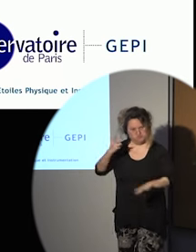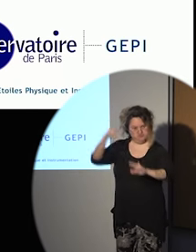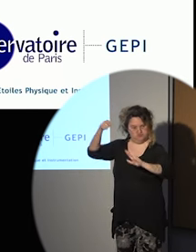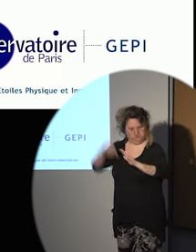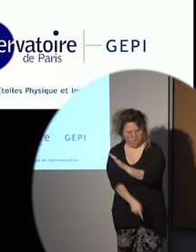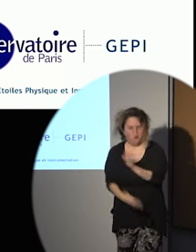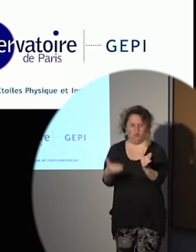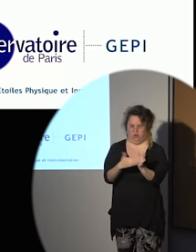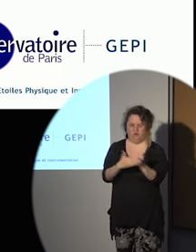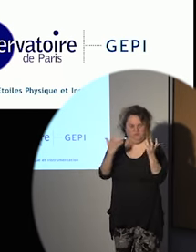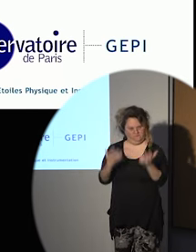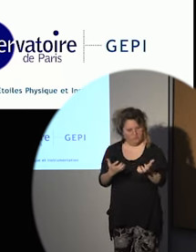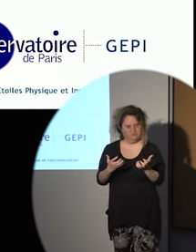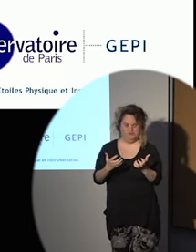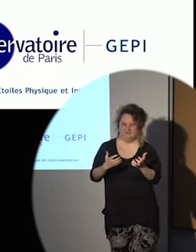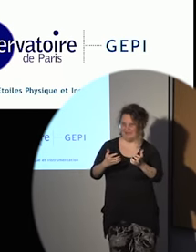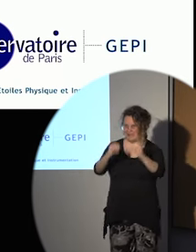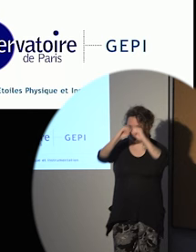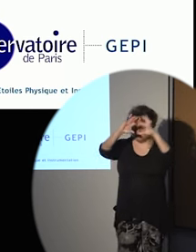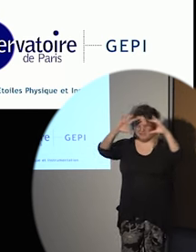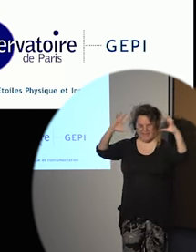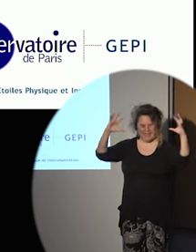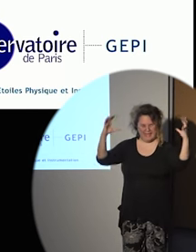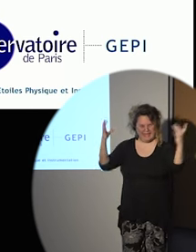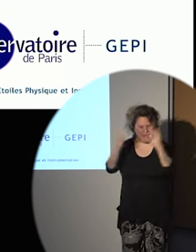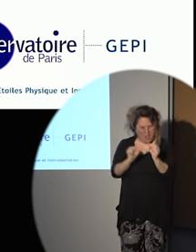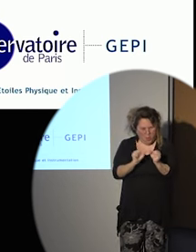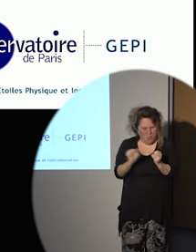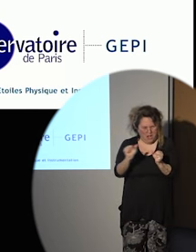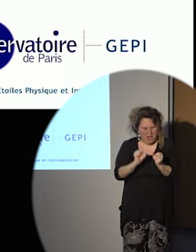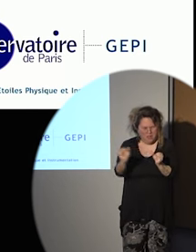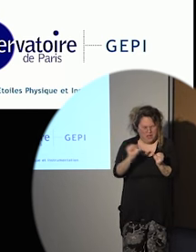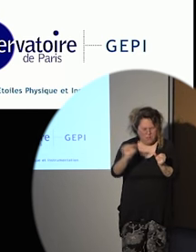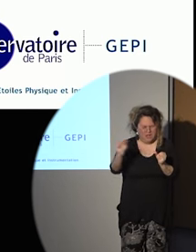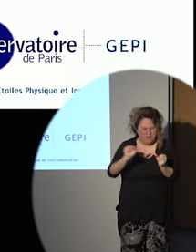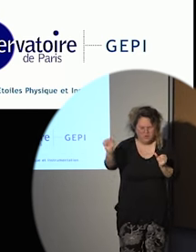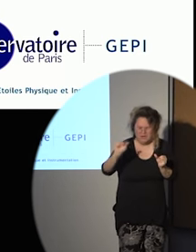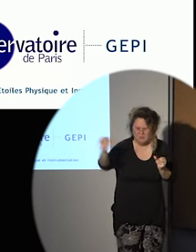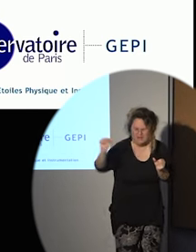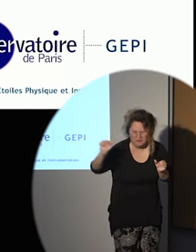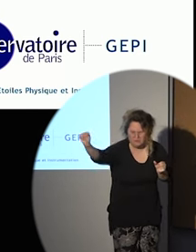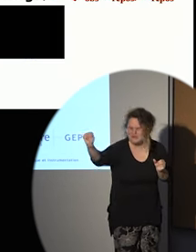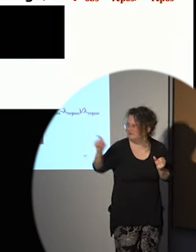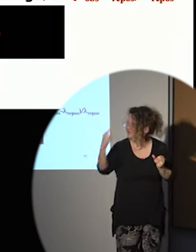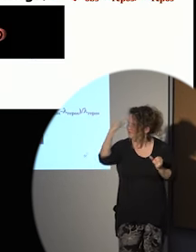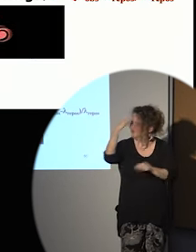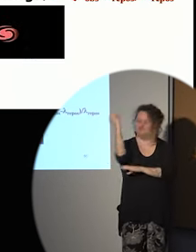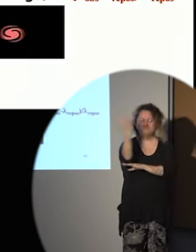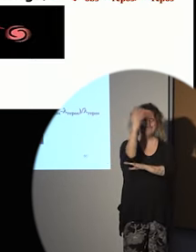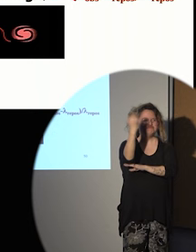lointain. Et pour ça, on a besoin déjà de savoir une chose. Alors, ce n'est pas à cause de la sirène que je le fais,